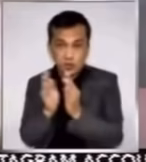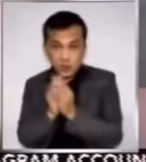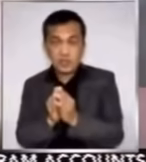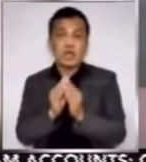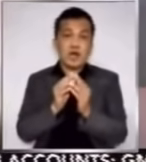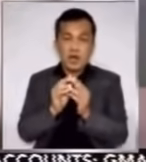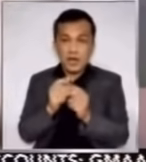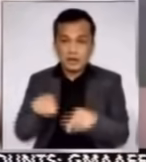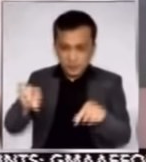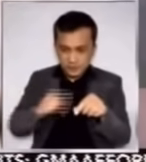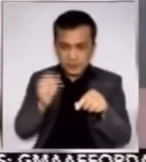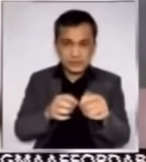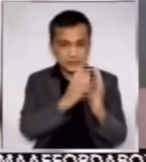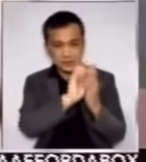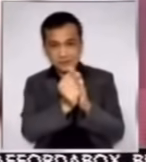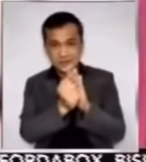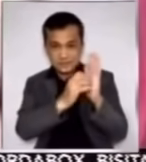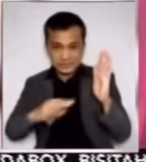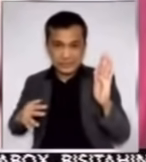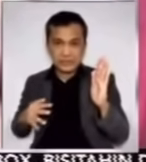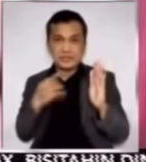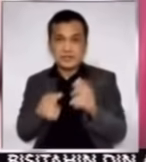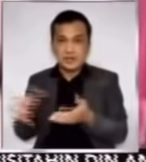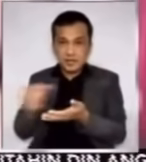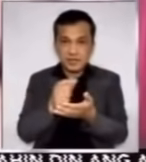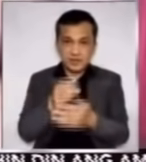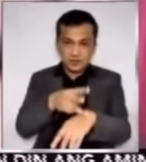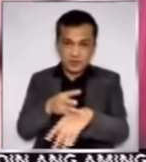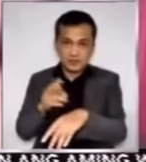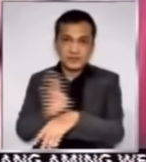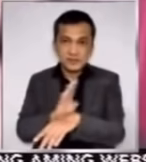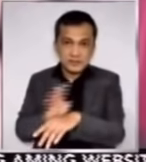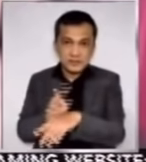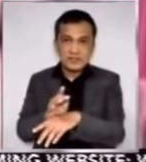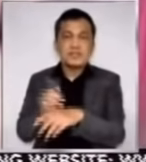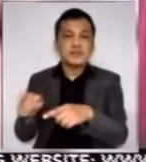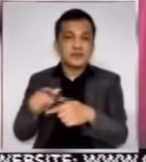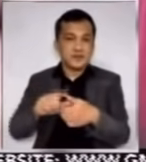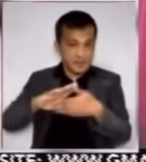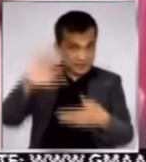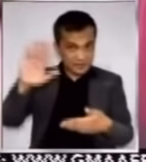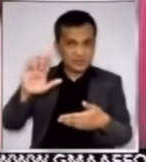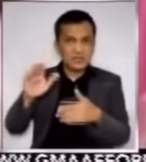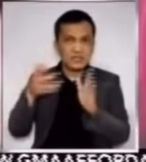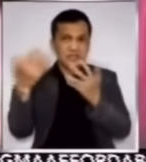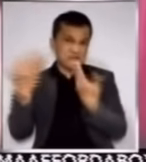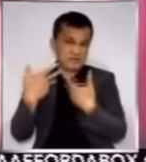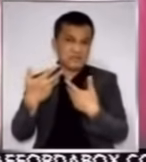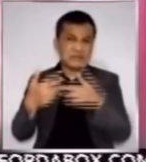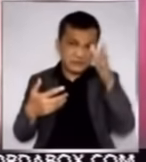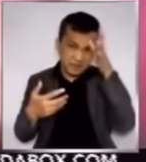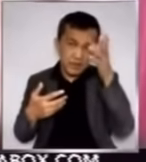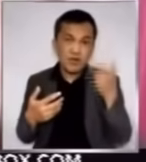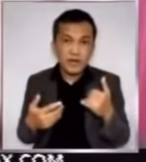at pangangahoy ang pinagkakaabalahan ng kambal. Nagba-vlog din daw sila. Iniwan na raw kasi sila ng kanilang ama kaya sila na lang